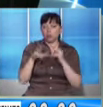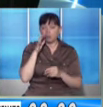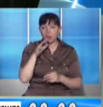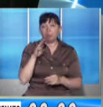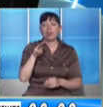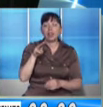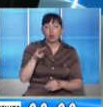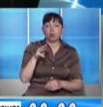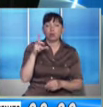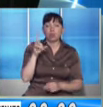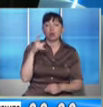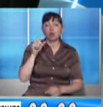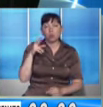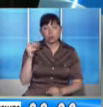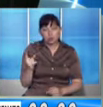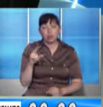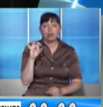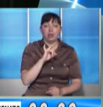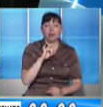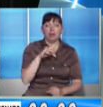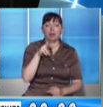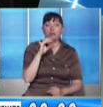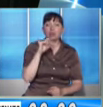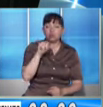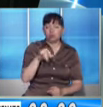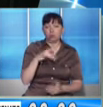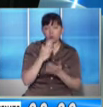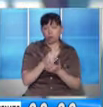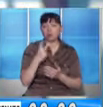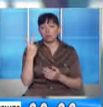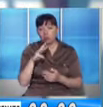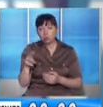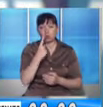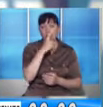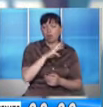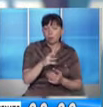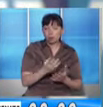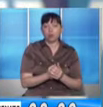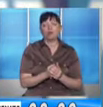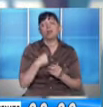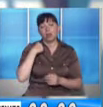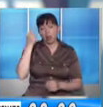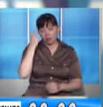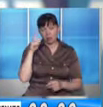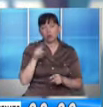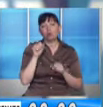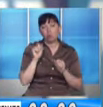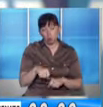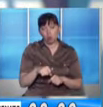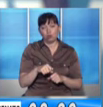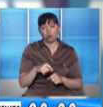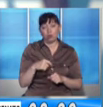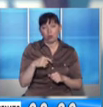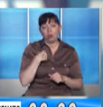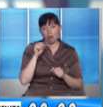Terguță și domnul Perciun mai au câte 2 și respectiv un minut. Înțeleg că putem să, pot eu